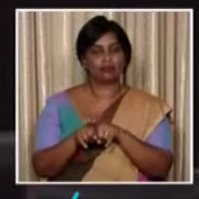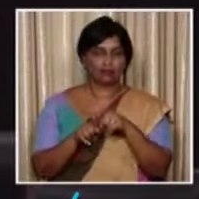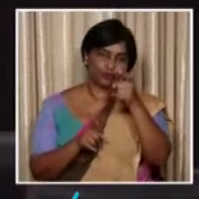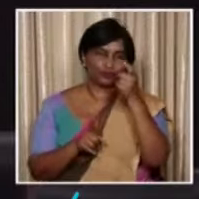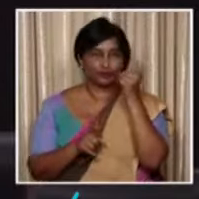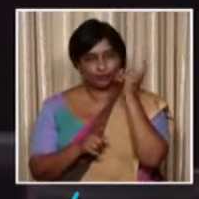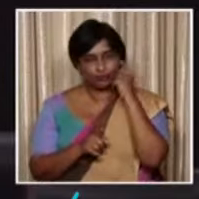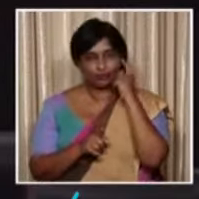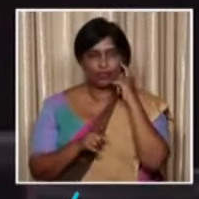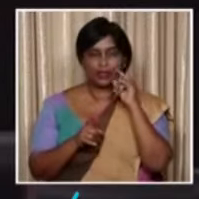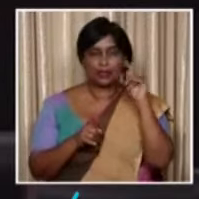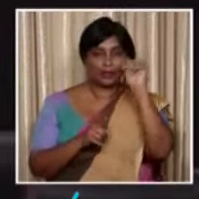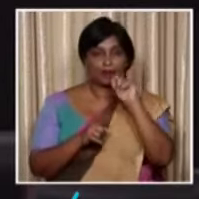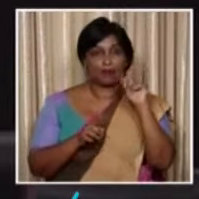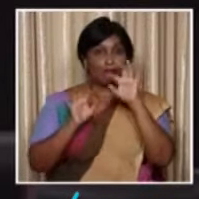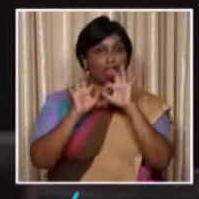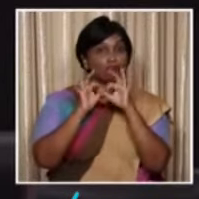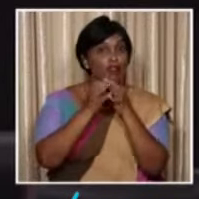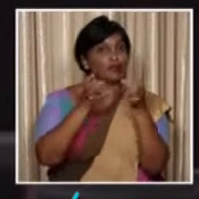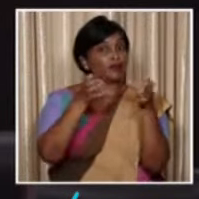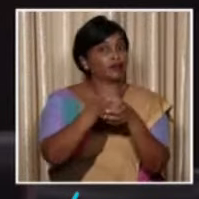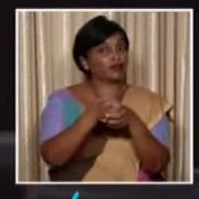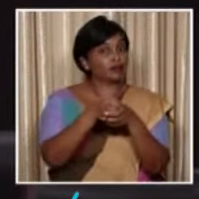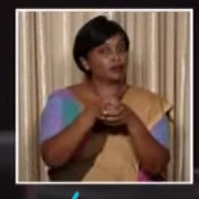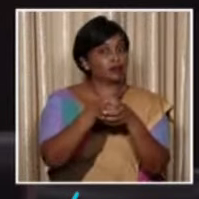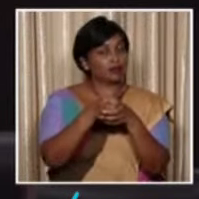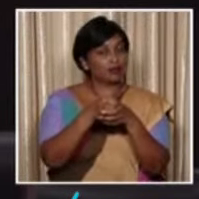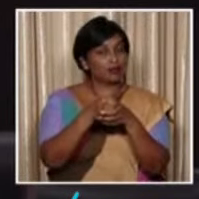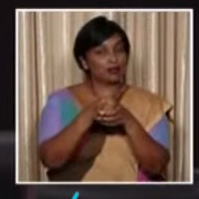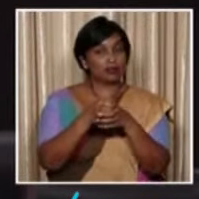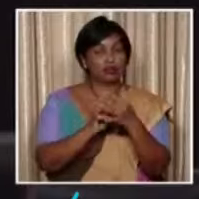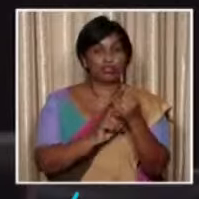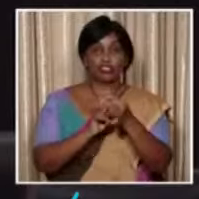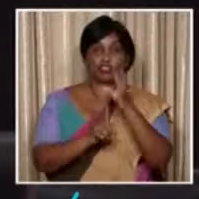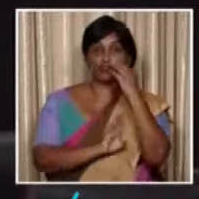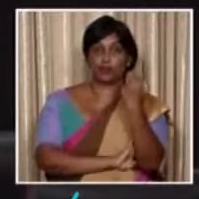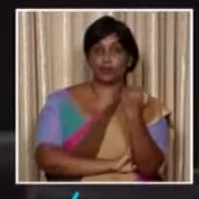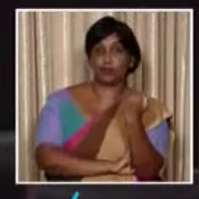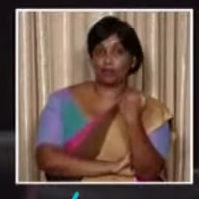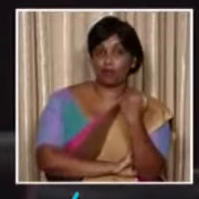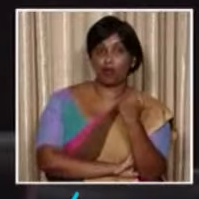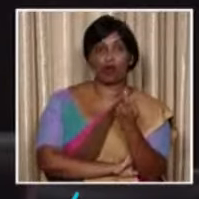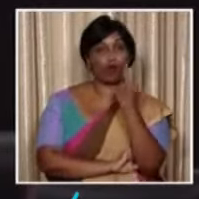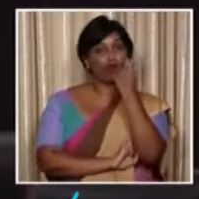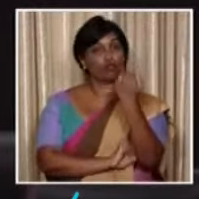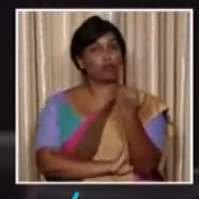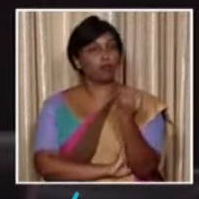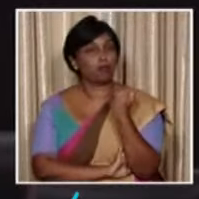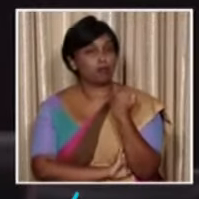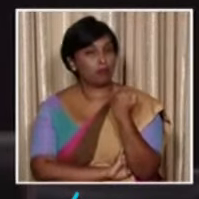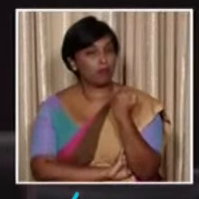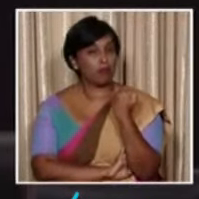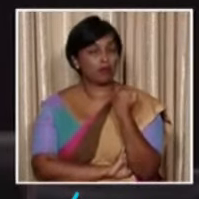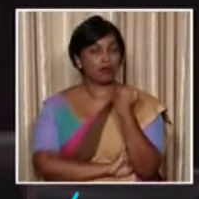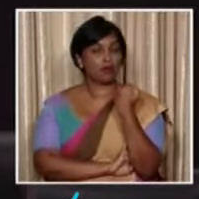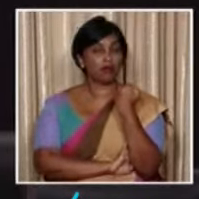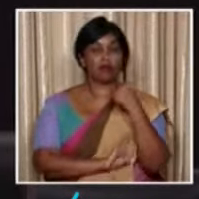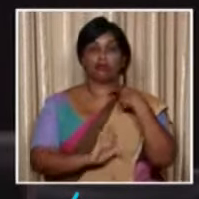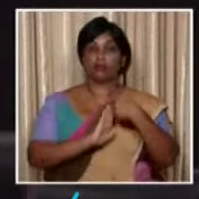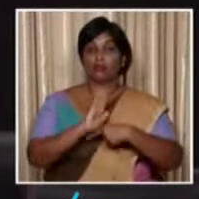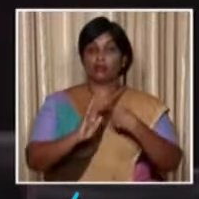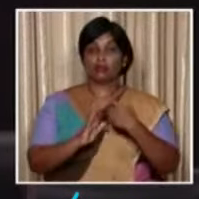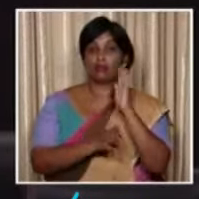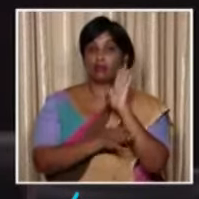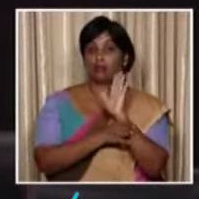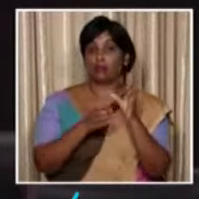දන්නවනේ සිරිසේන පවුලක් නේතන විදායක බලය මුදල් බලය ශ්‍රී ලංකා